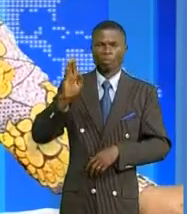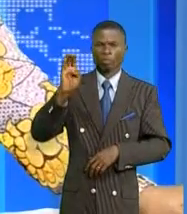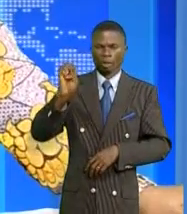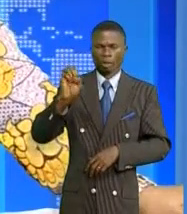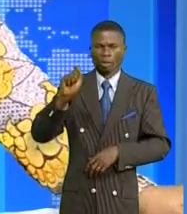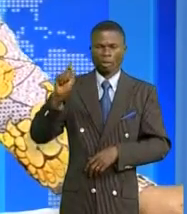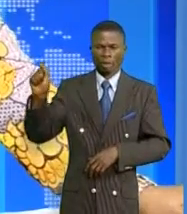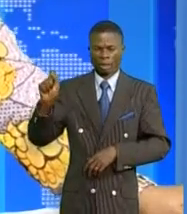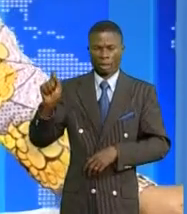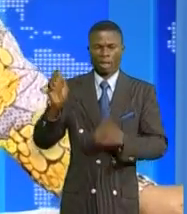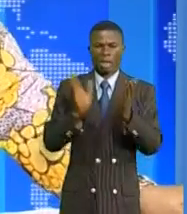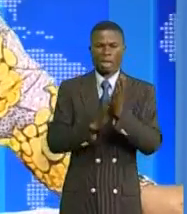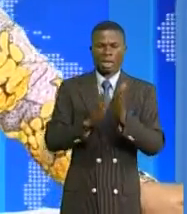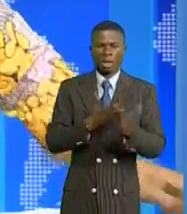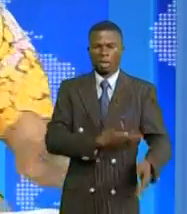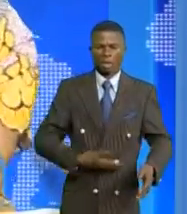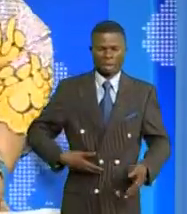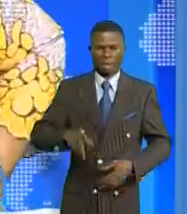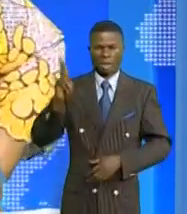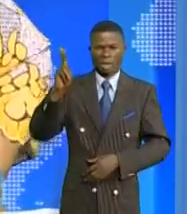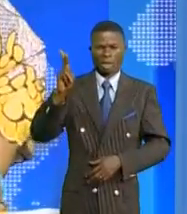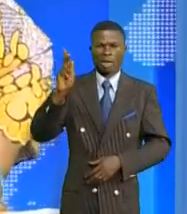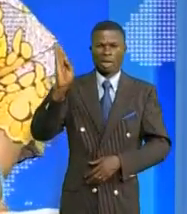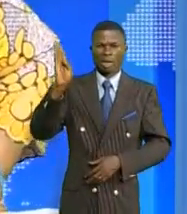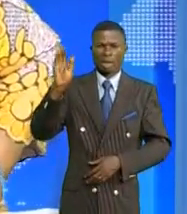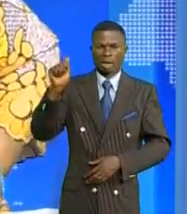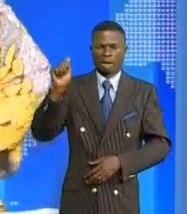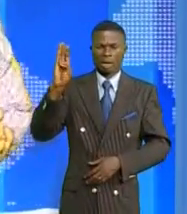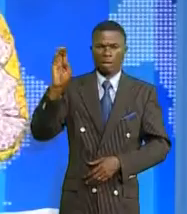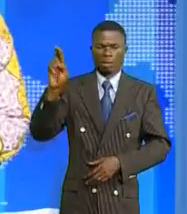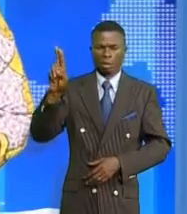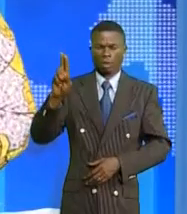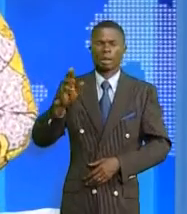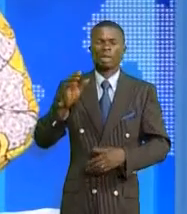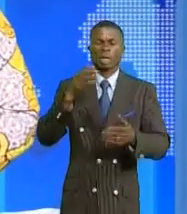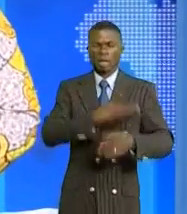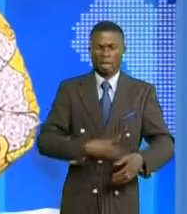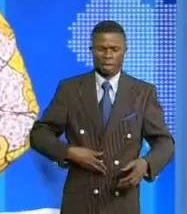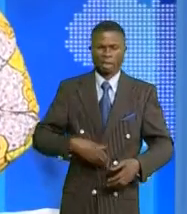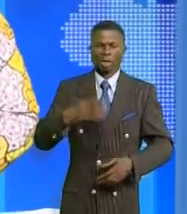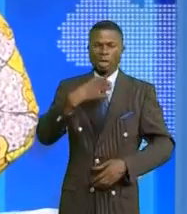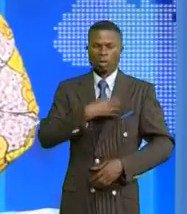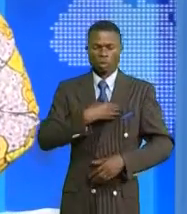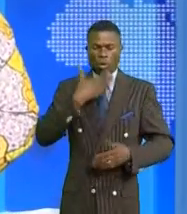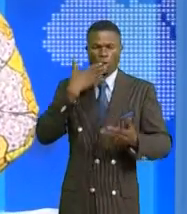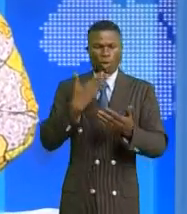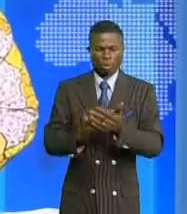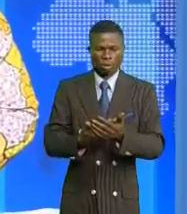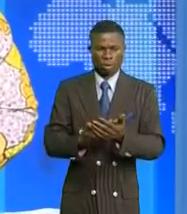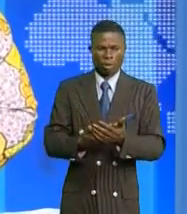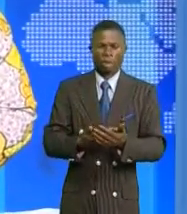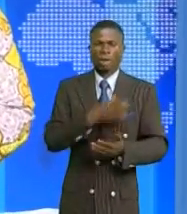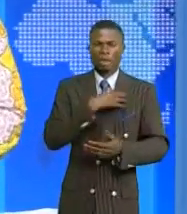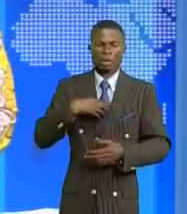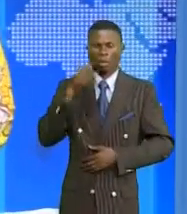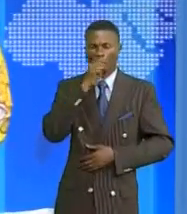lycée Kabambaré, de Françoise Demeyer, fondatrice du lycée Motema Mpikwe Jackie Betoko, animatrice star de